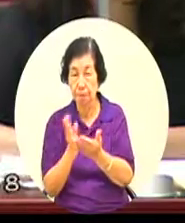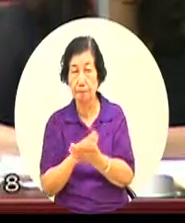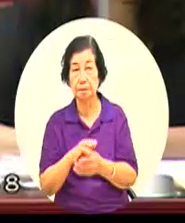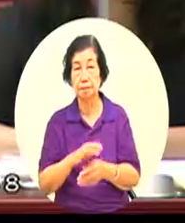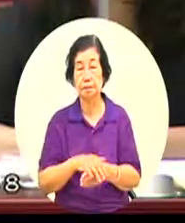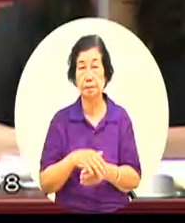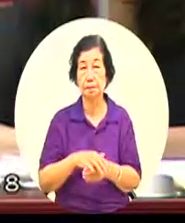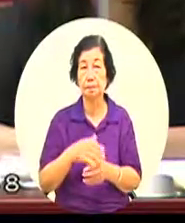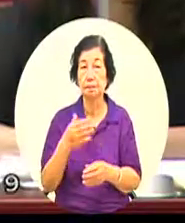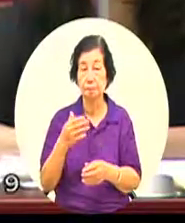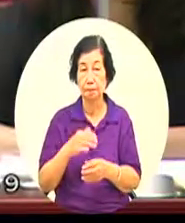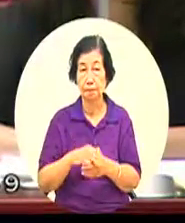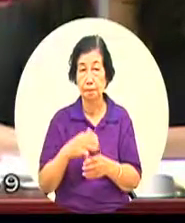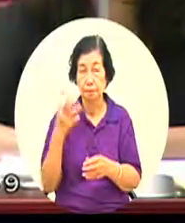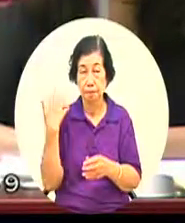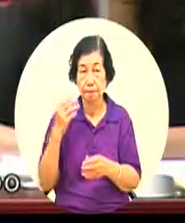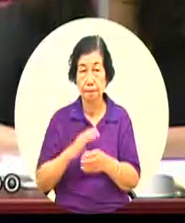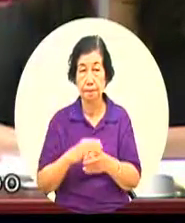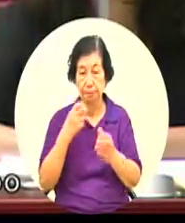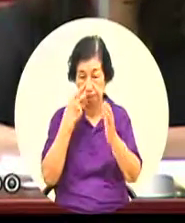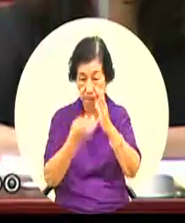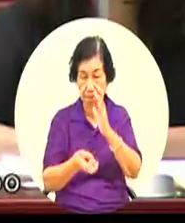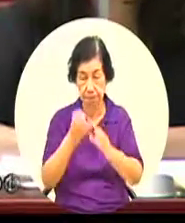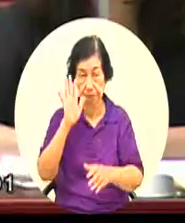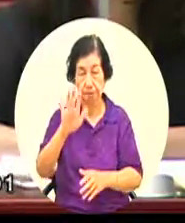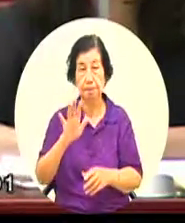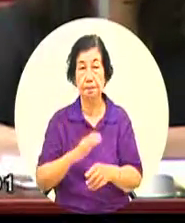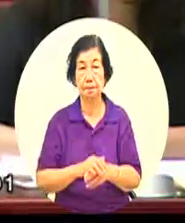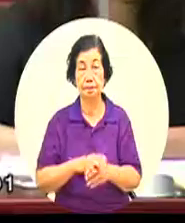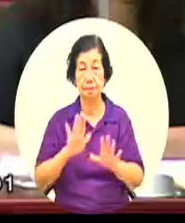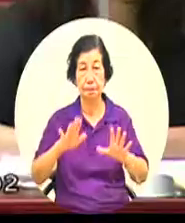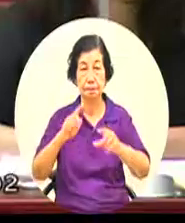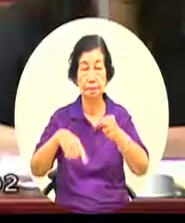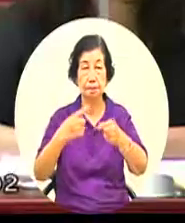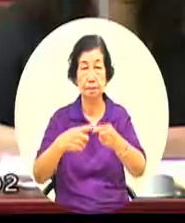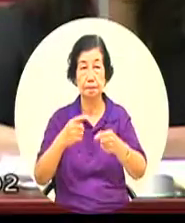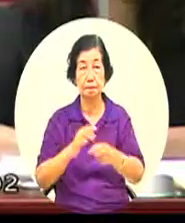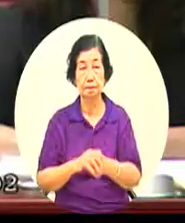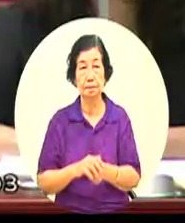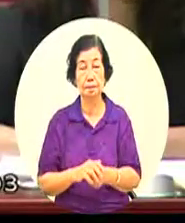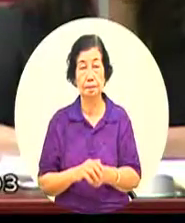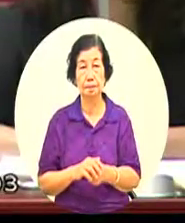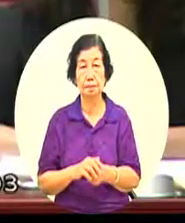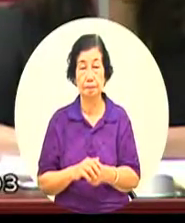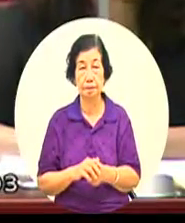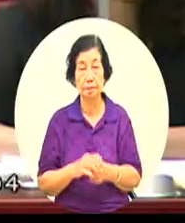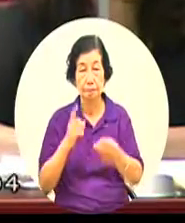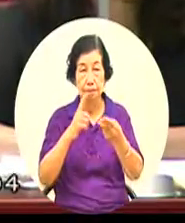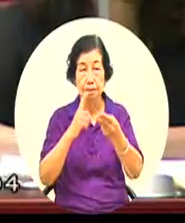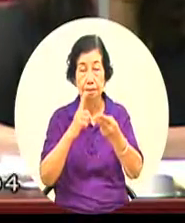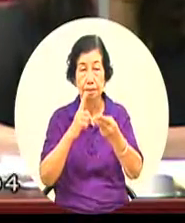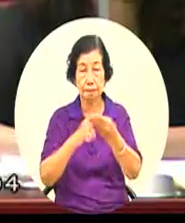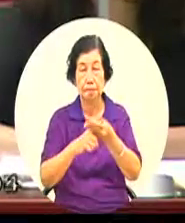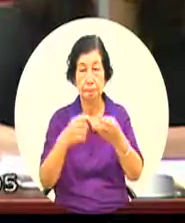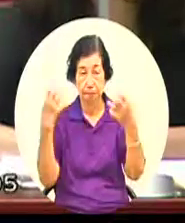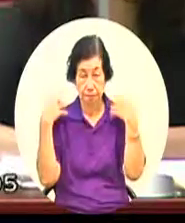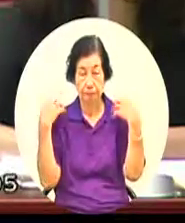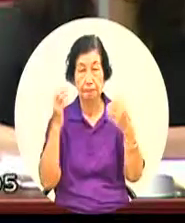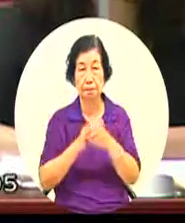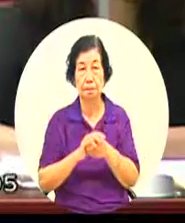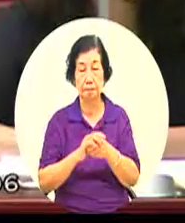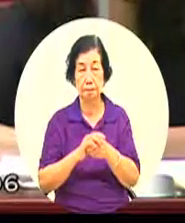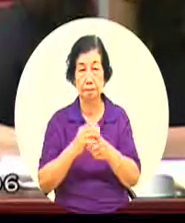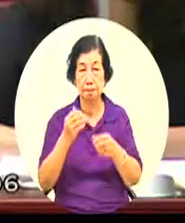在业务单位都有去访视过，只是今年就是我们主管的业务主管有过去，